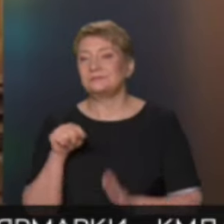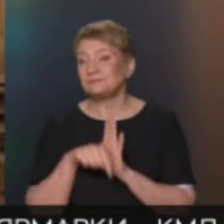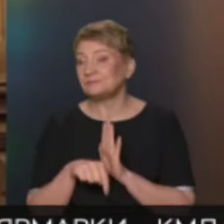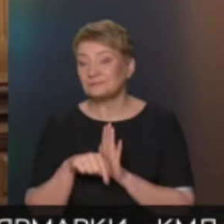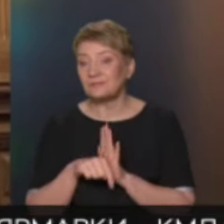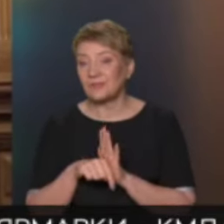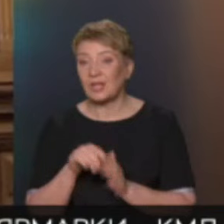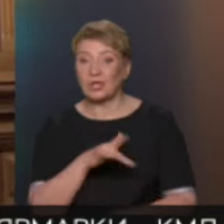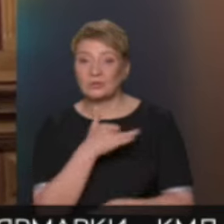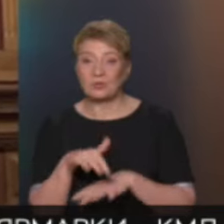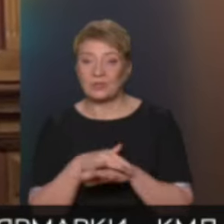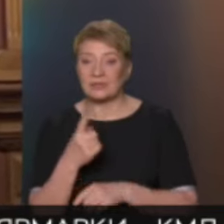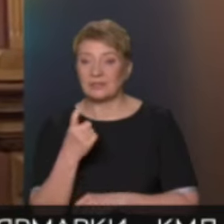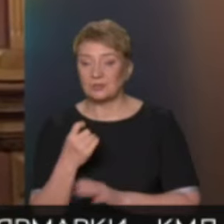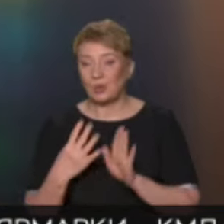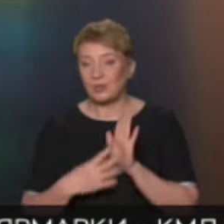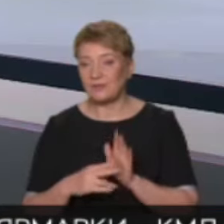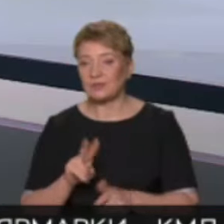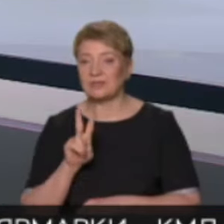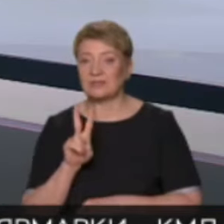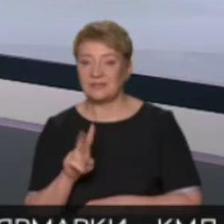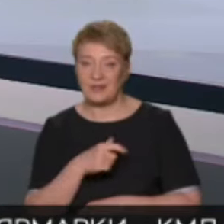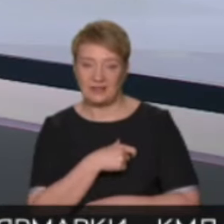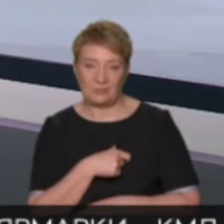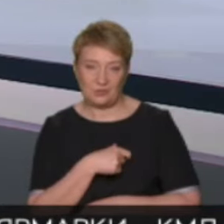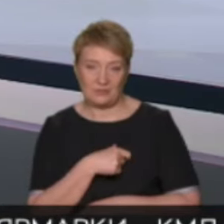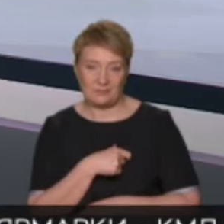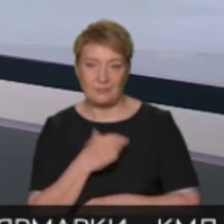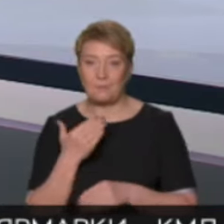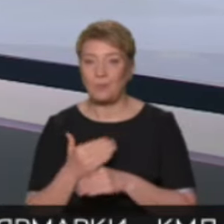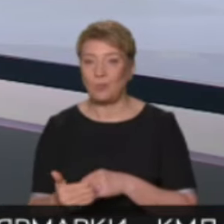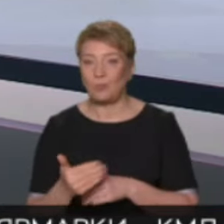«Слуга народу» 192 депутати натиснули. Потім